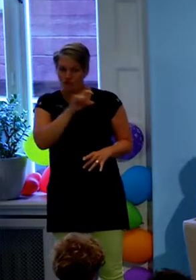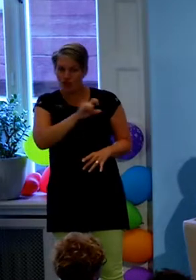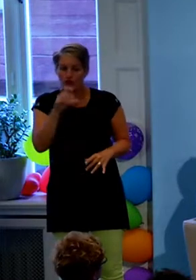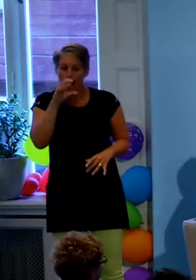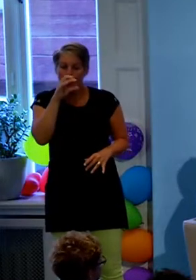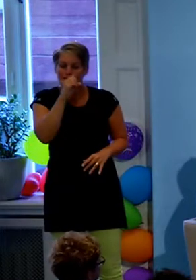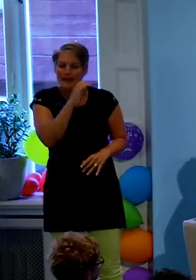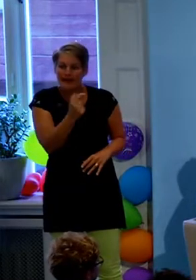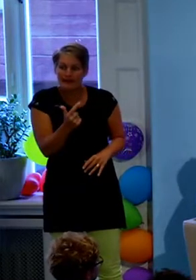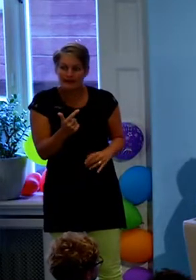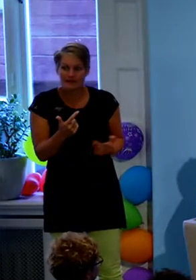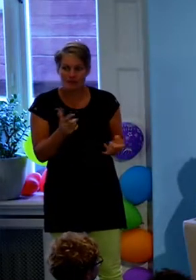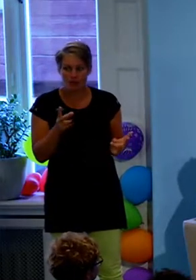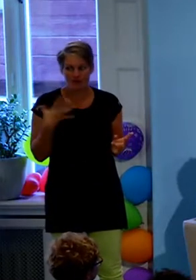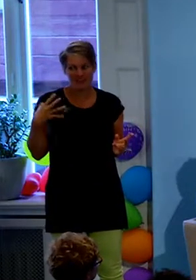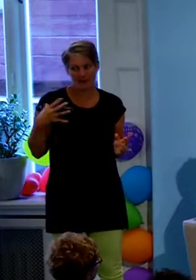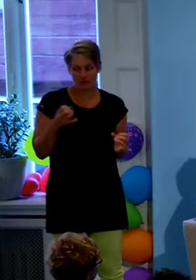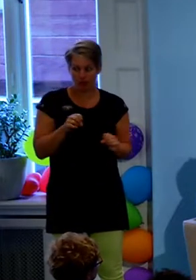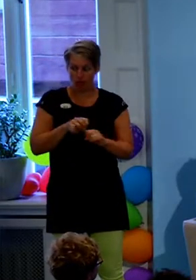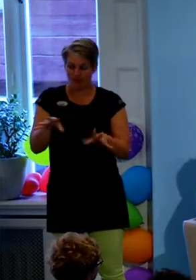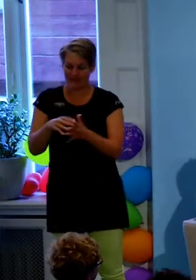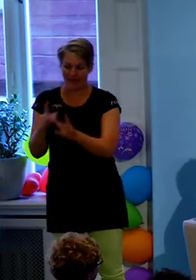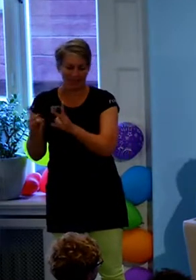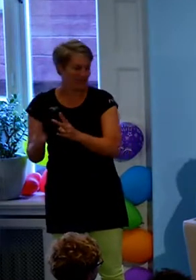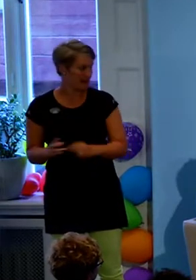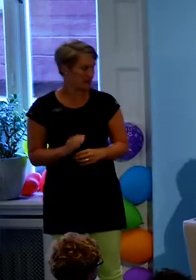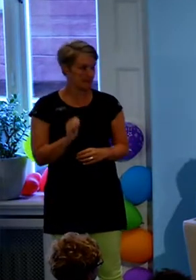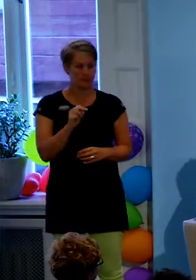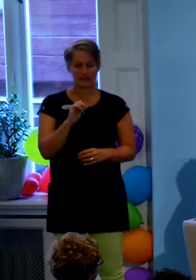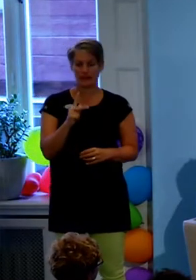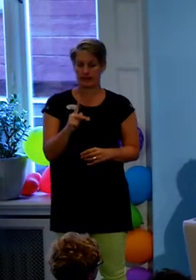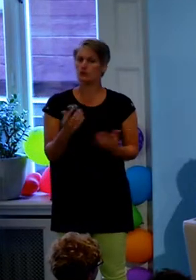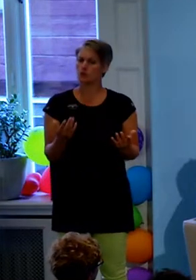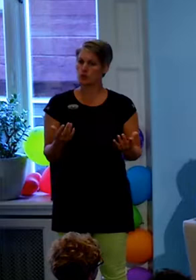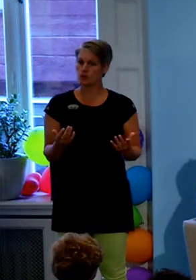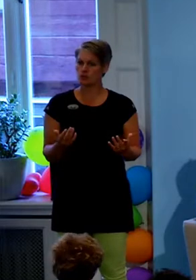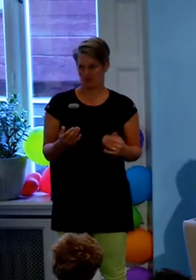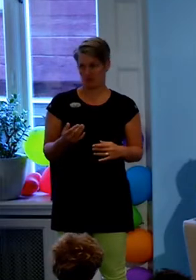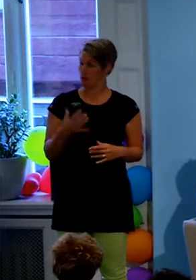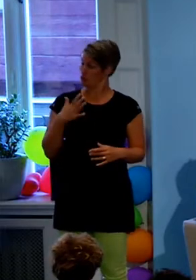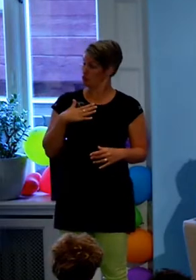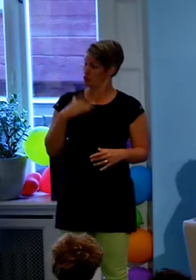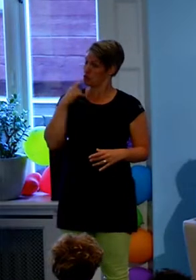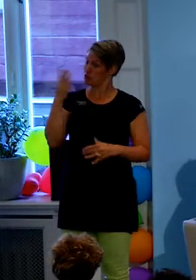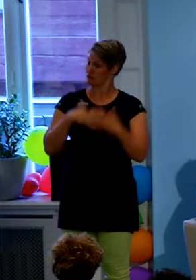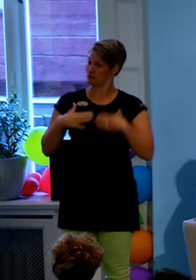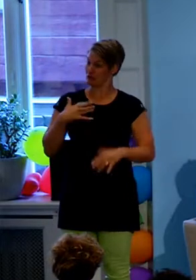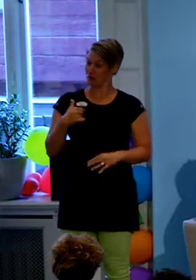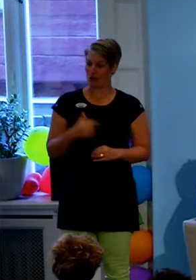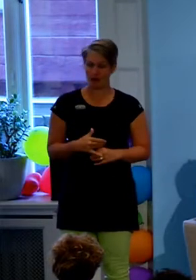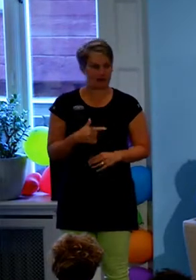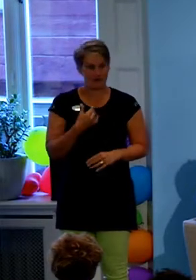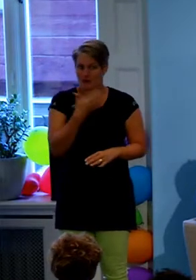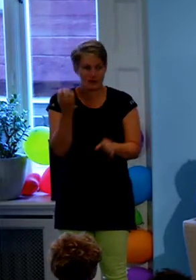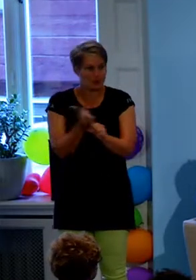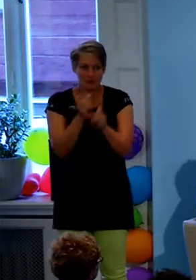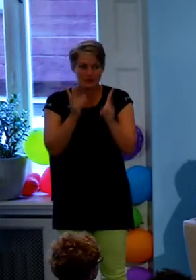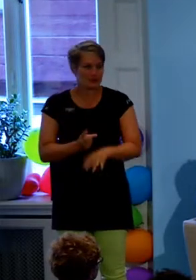företagshemligheter som man är rädd att förlora då? Det är ett nytt koncept. Jag tycker det låter intressant. Det är ingenting som vi har jobbat